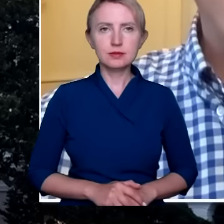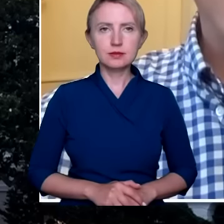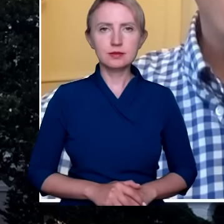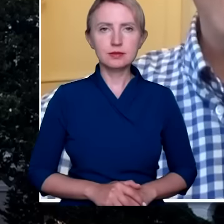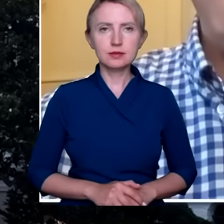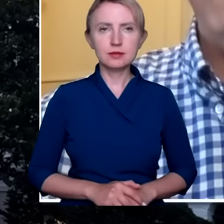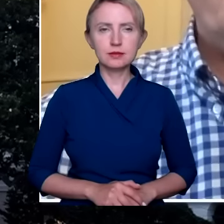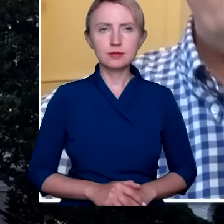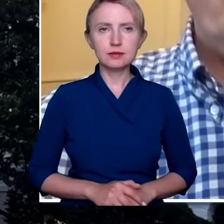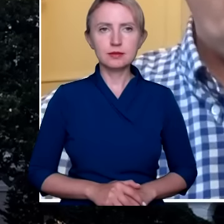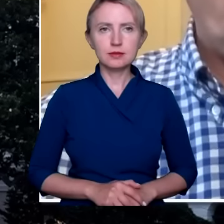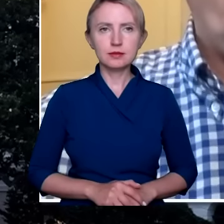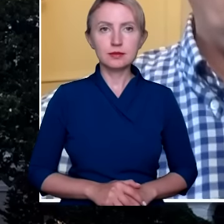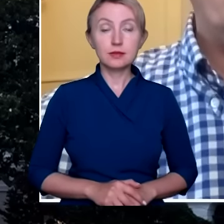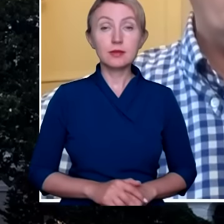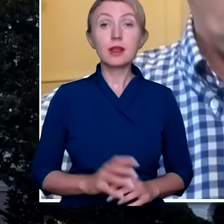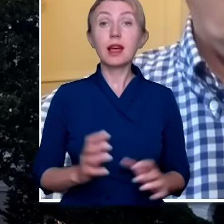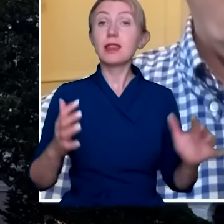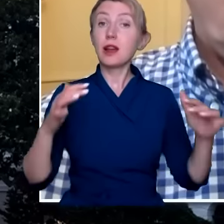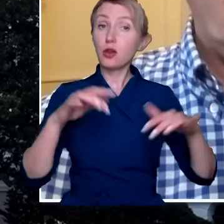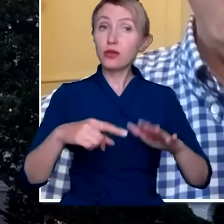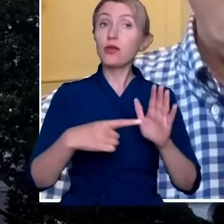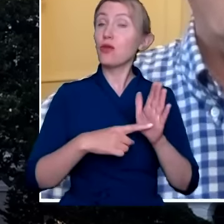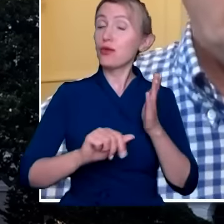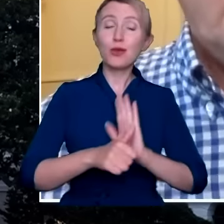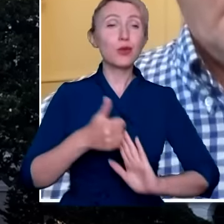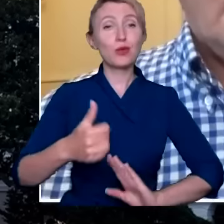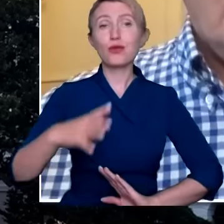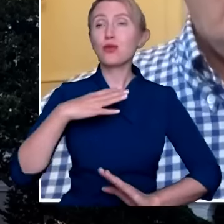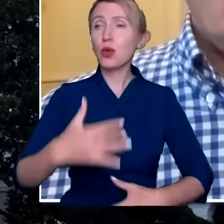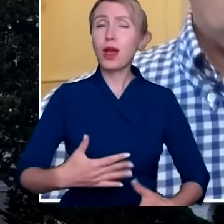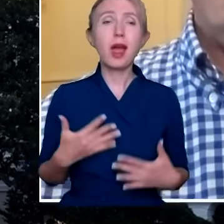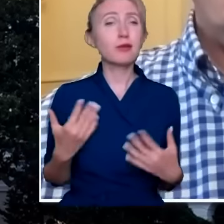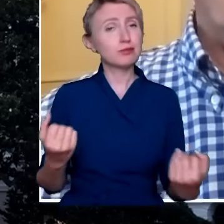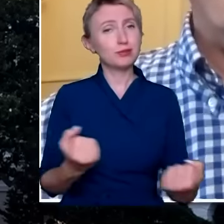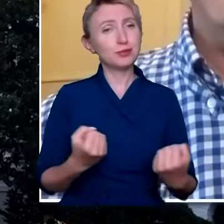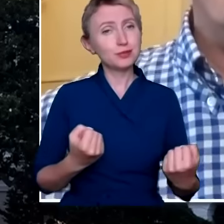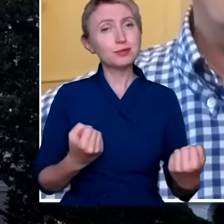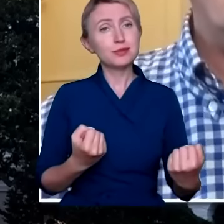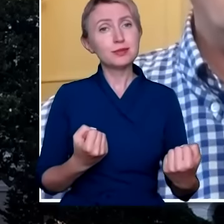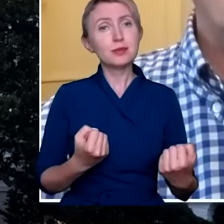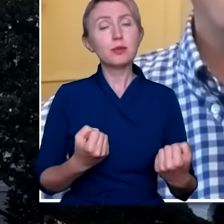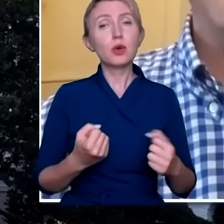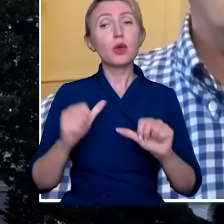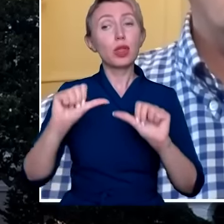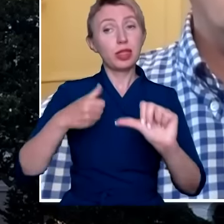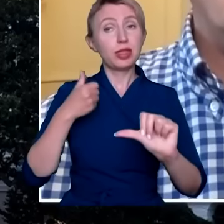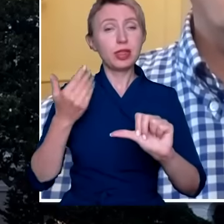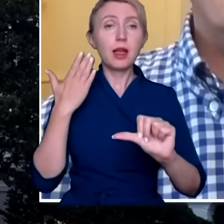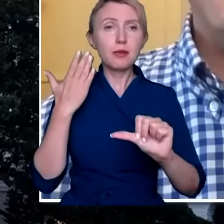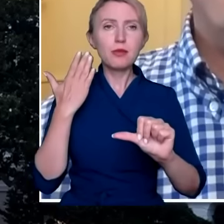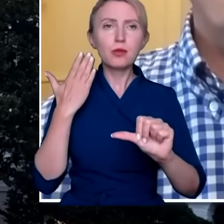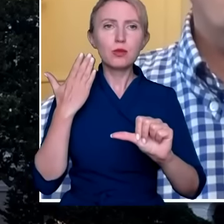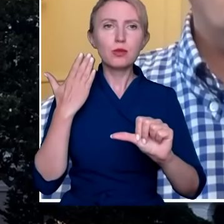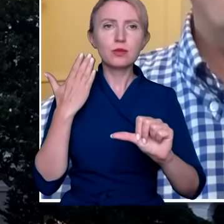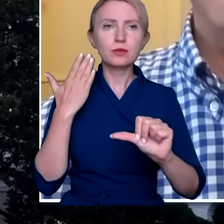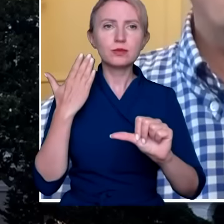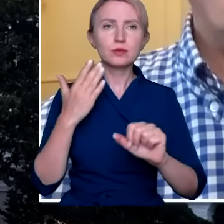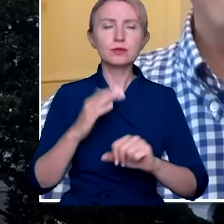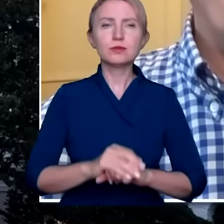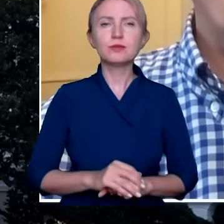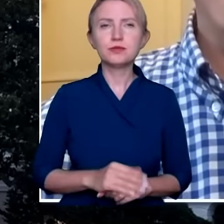Natomiast no, ta konwencja była rzeczywiście wyjątkowo emocjonalna, no bo niecały tydzień temu niecały